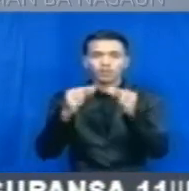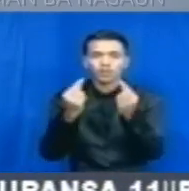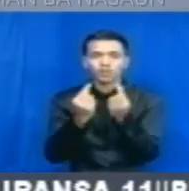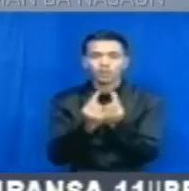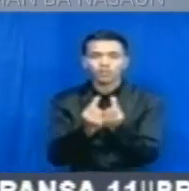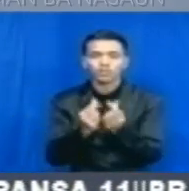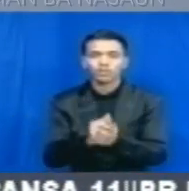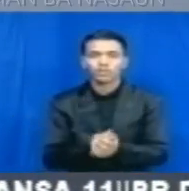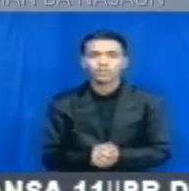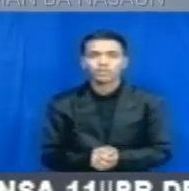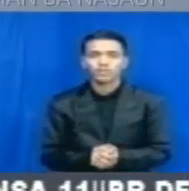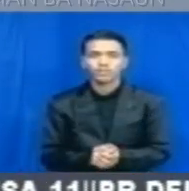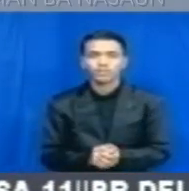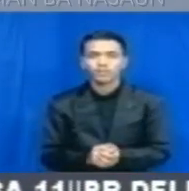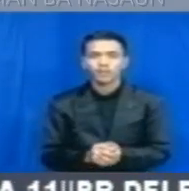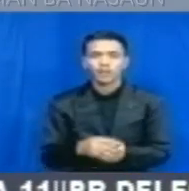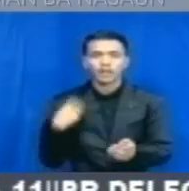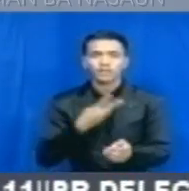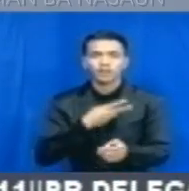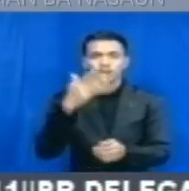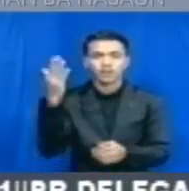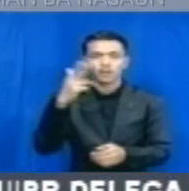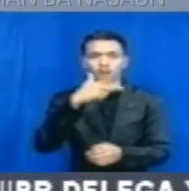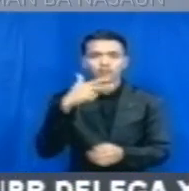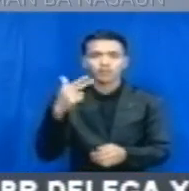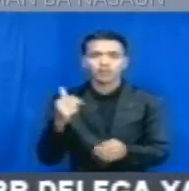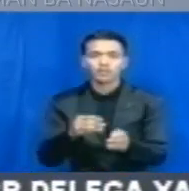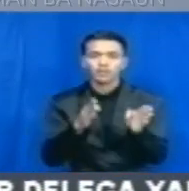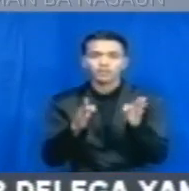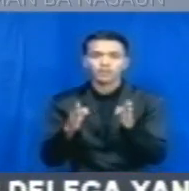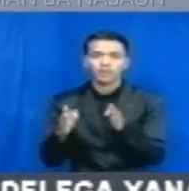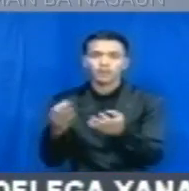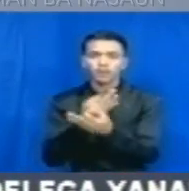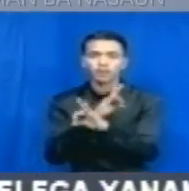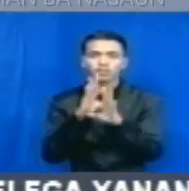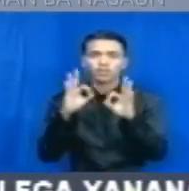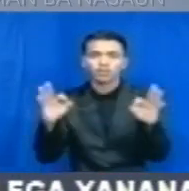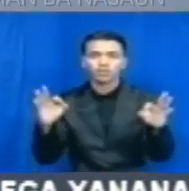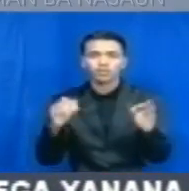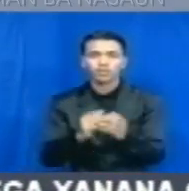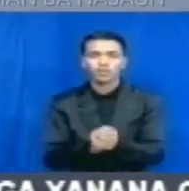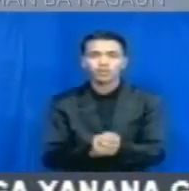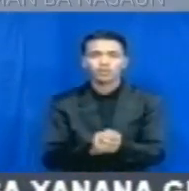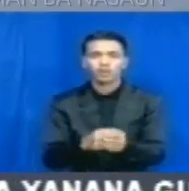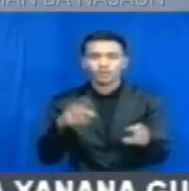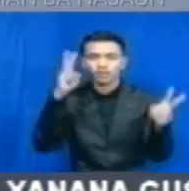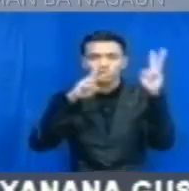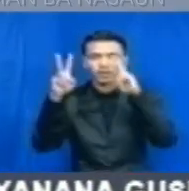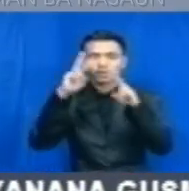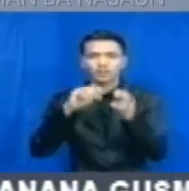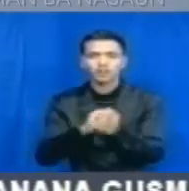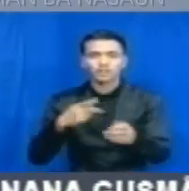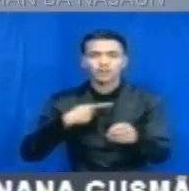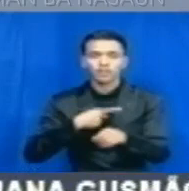besok berangkat. Dan kami di Jakarta sudah mempersiapkan semua kunjungan Bapak Parlemen